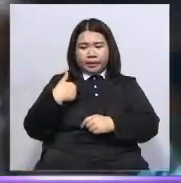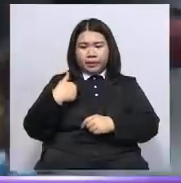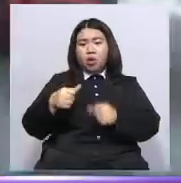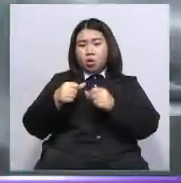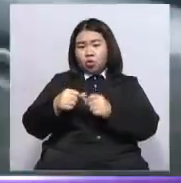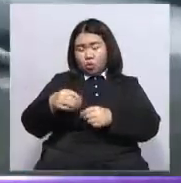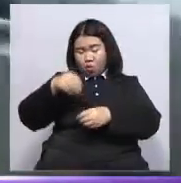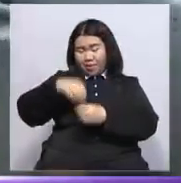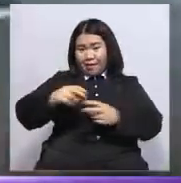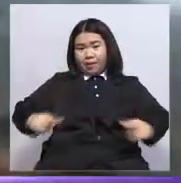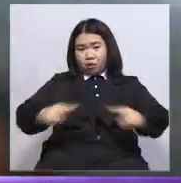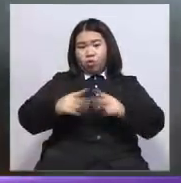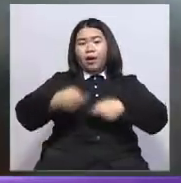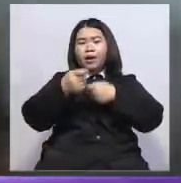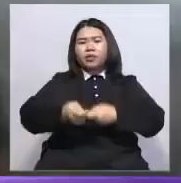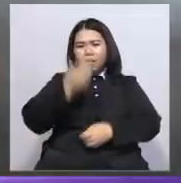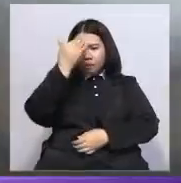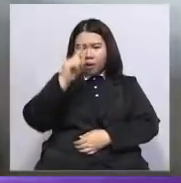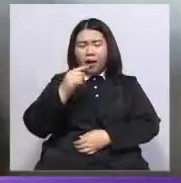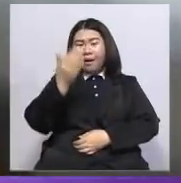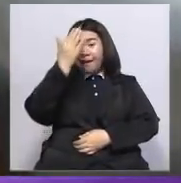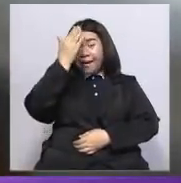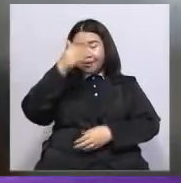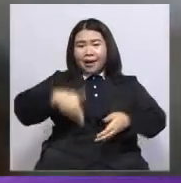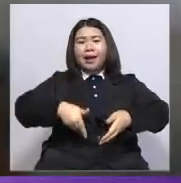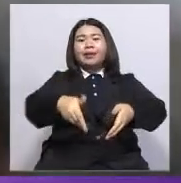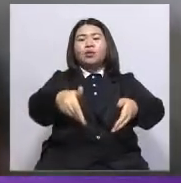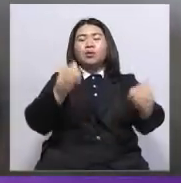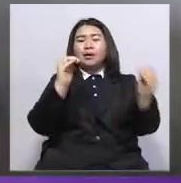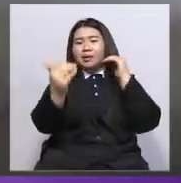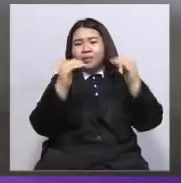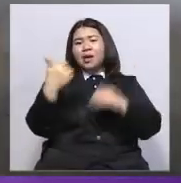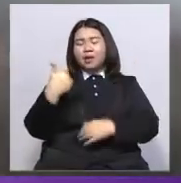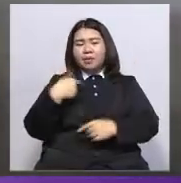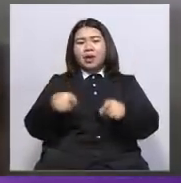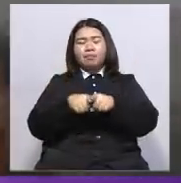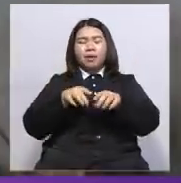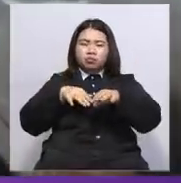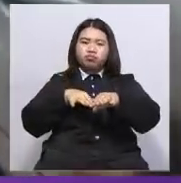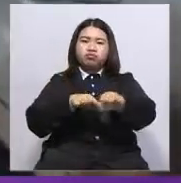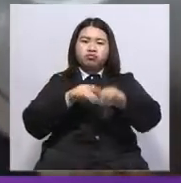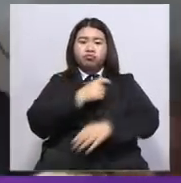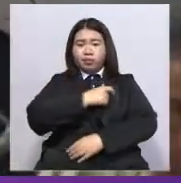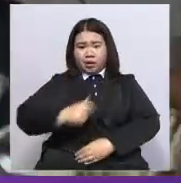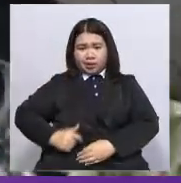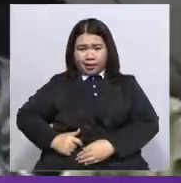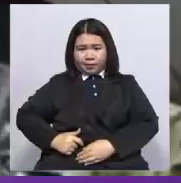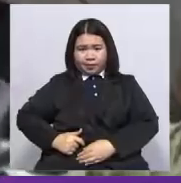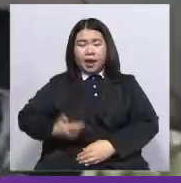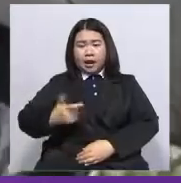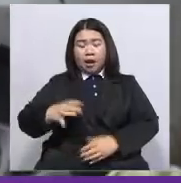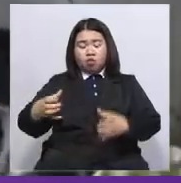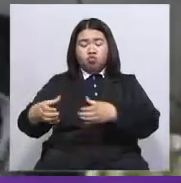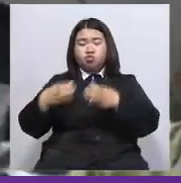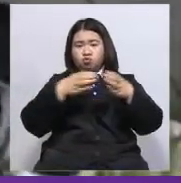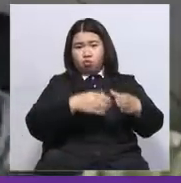าอยู่ด้านในกระทรวงเกษตรเนื่องจากว่าด้านหน้าถนนราชดำเนินจะมีการขบวนเสด็จนะคะก็ทางกลุ่มของ